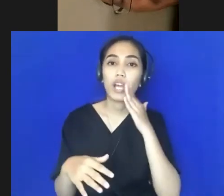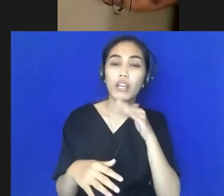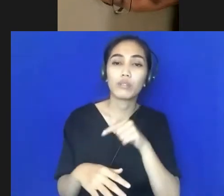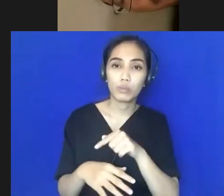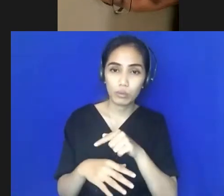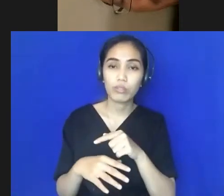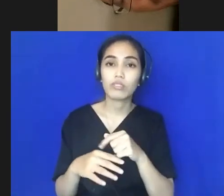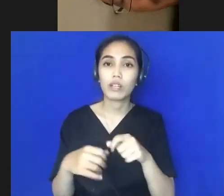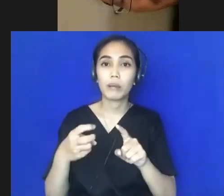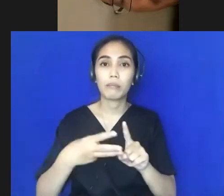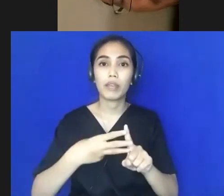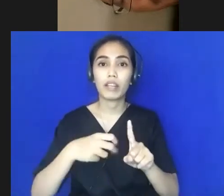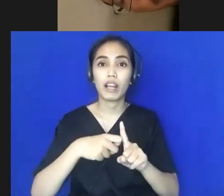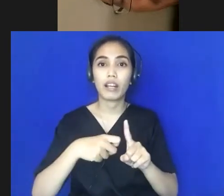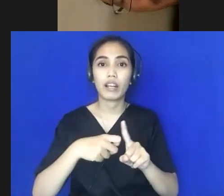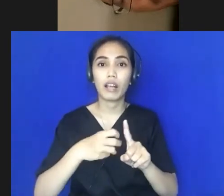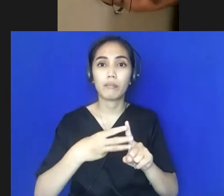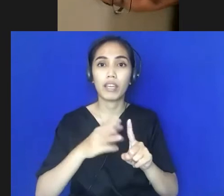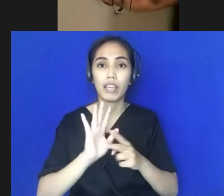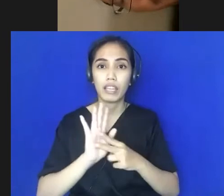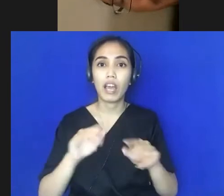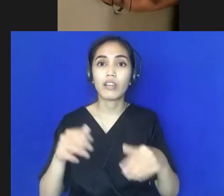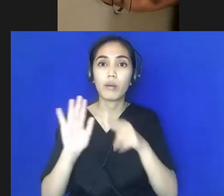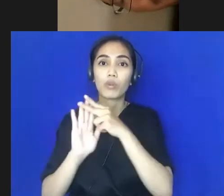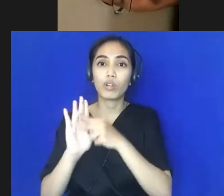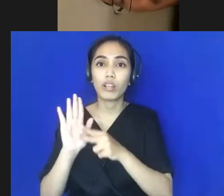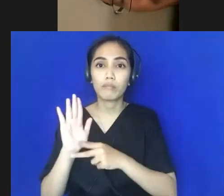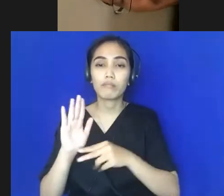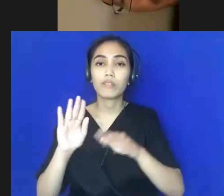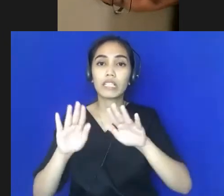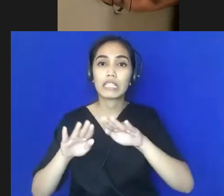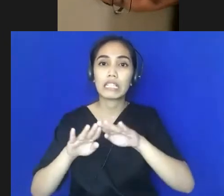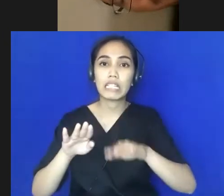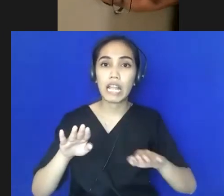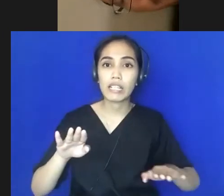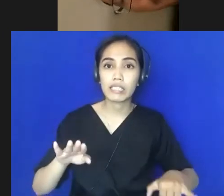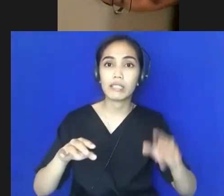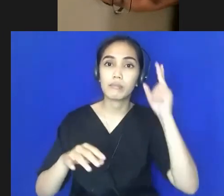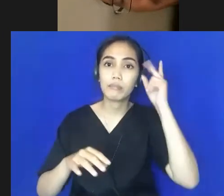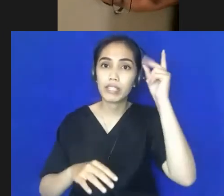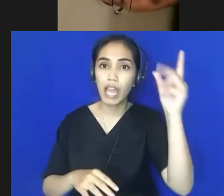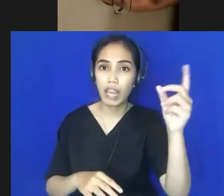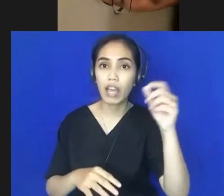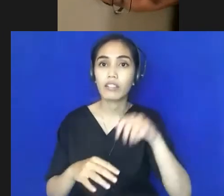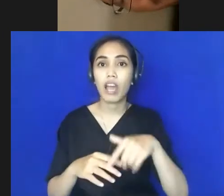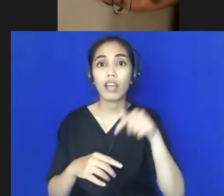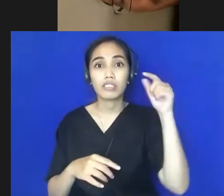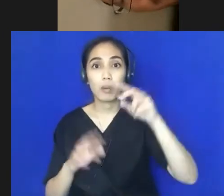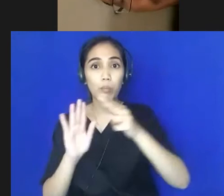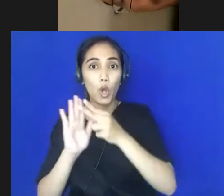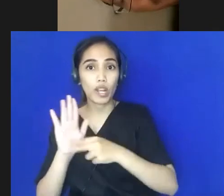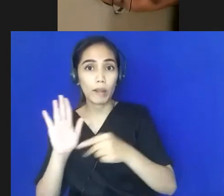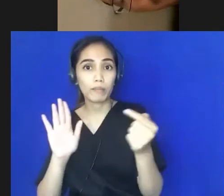di BKKBN mengembangkan ada yang namanya program generasi berencana. Di situ juga dikenalkan tentang kesehatan